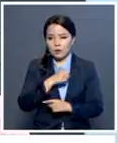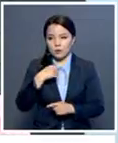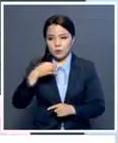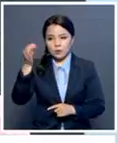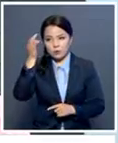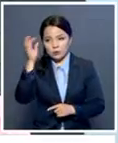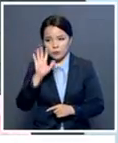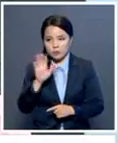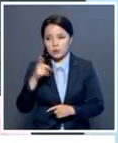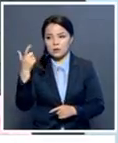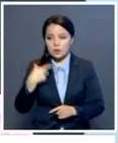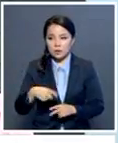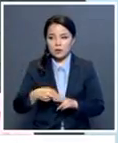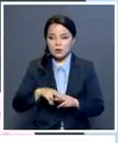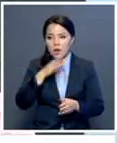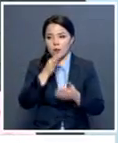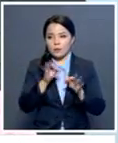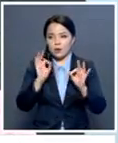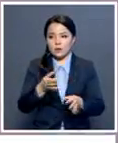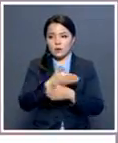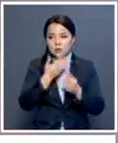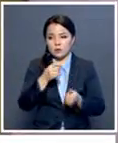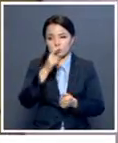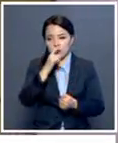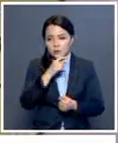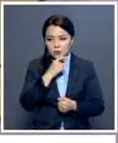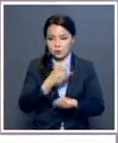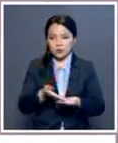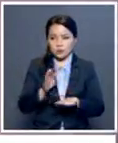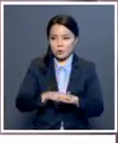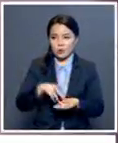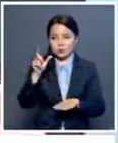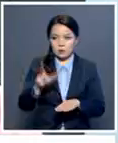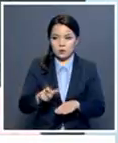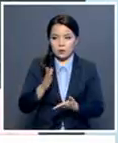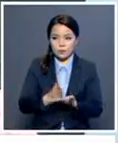дұрыс білмейді, жауап бермейді сұраққа. Сондай жағдайда жатыр енді бұл